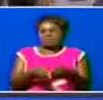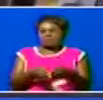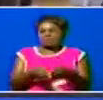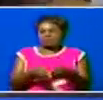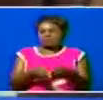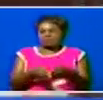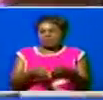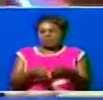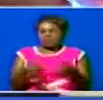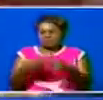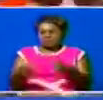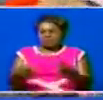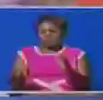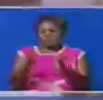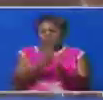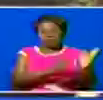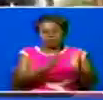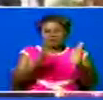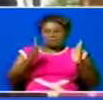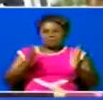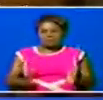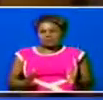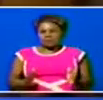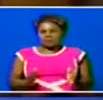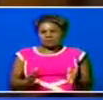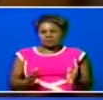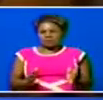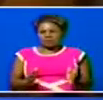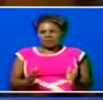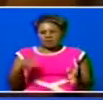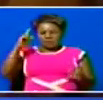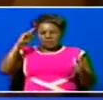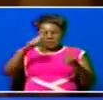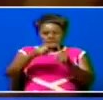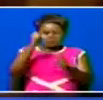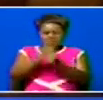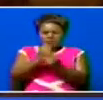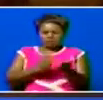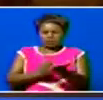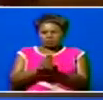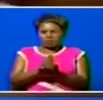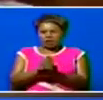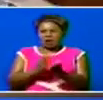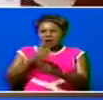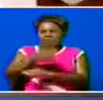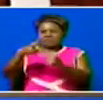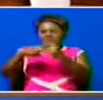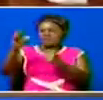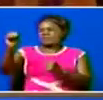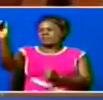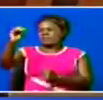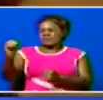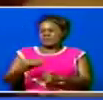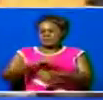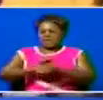Kulingana na wanzilishi wa mpango huu ulio chini ya wakfu wa Kentrust, wanalenga kuhakikisha zaidi ya 70% ya wasichana